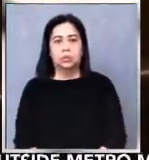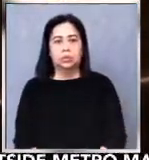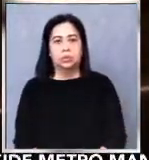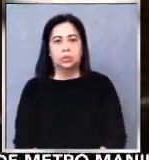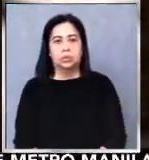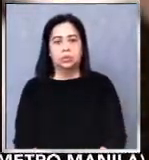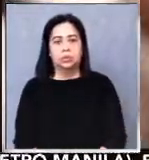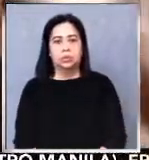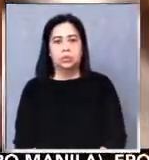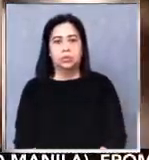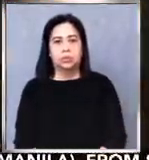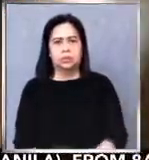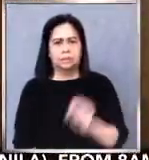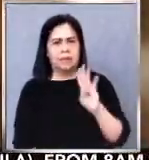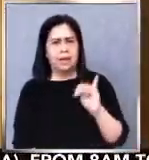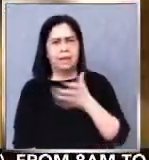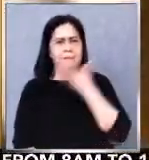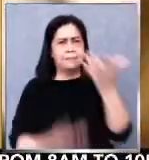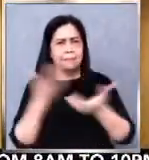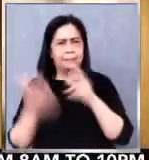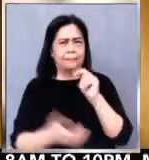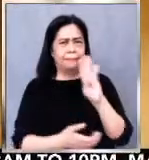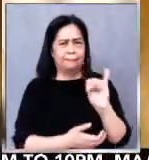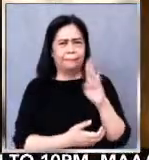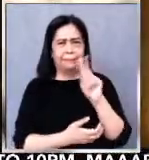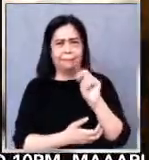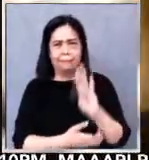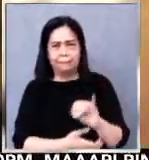NBI! NBI! NBI! NBI!